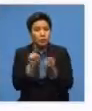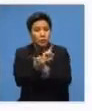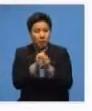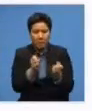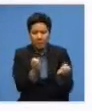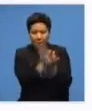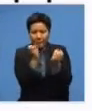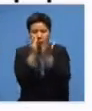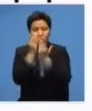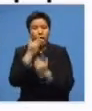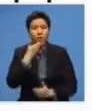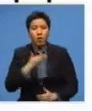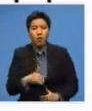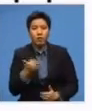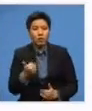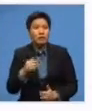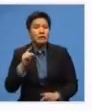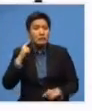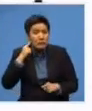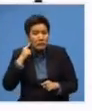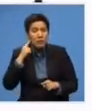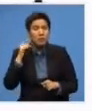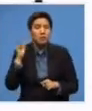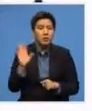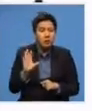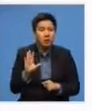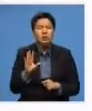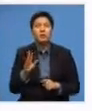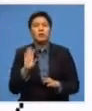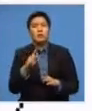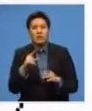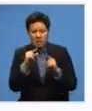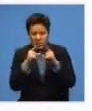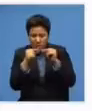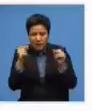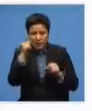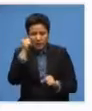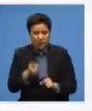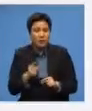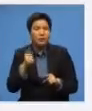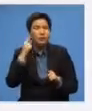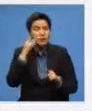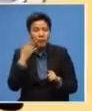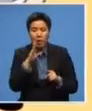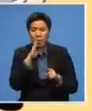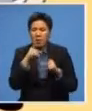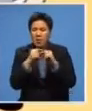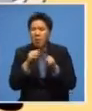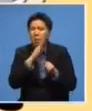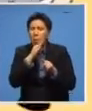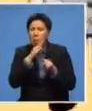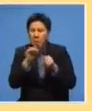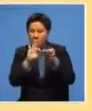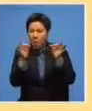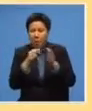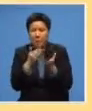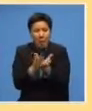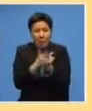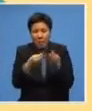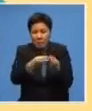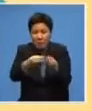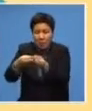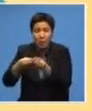บกระทั่งกันไปโดยตลอดเชื่อบ้างไม่เชื่อบ้างส่วนใหญ่จะเชื่อนะถ้าเขียนเรื่องจริงๆไม่มีเชื่อแต่เขียนเรื่องไม่จริงแหละโอ้ยแชร์กันใ